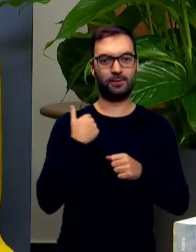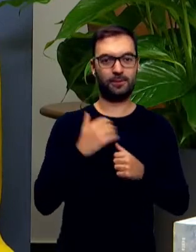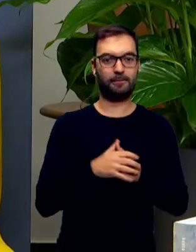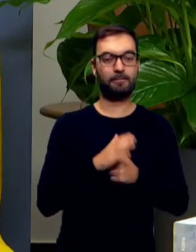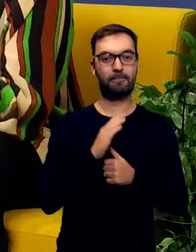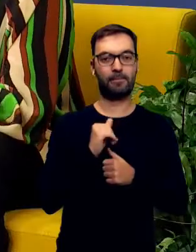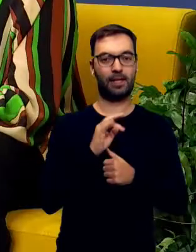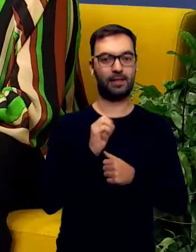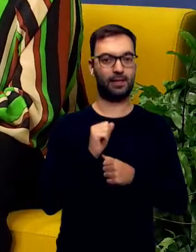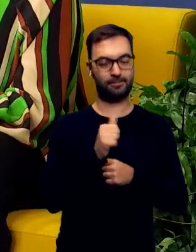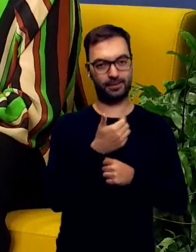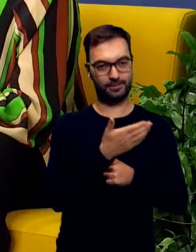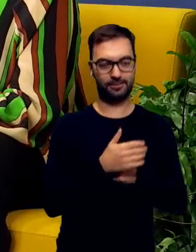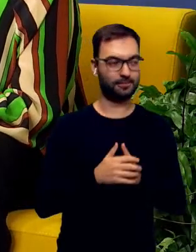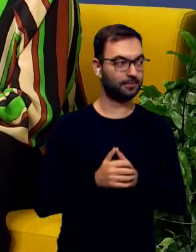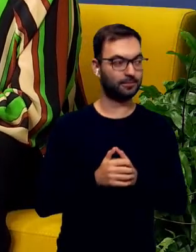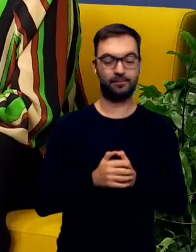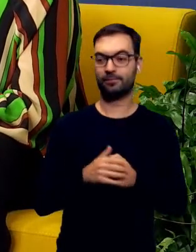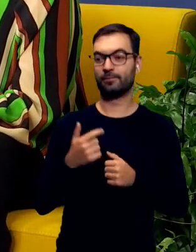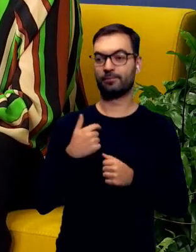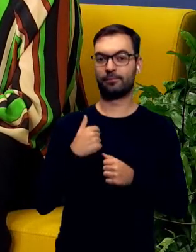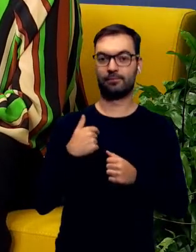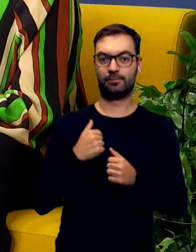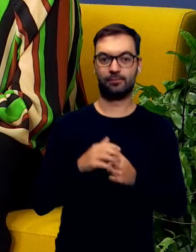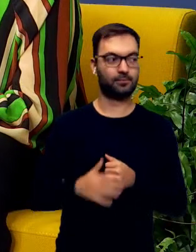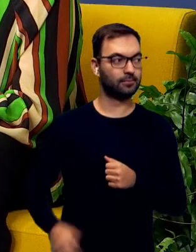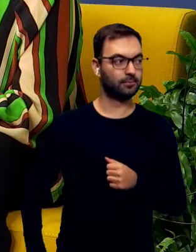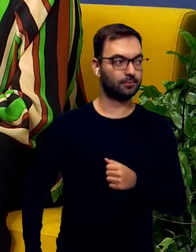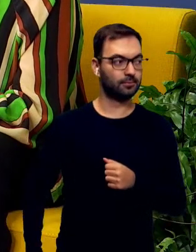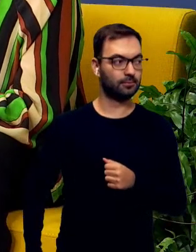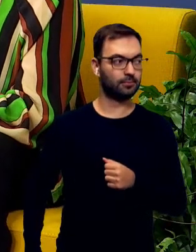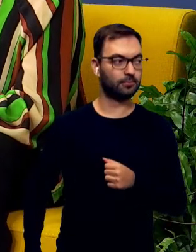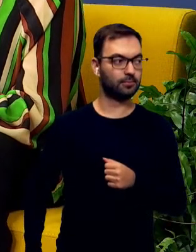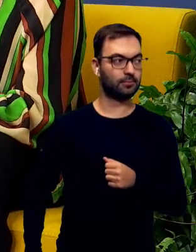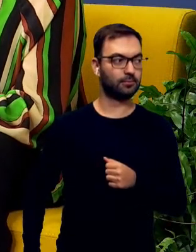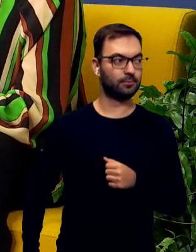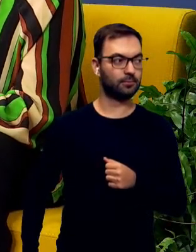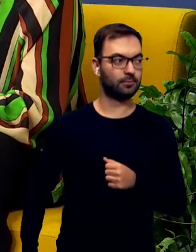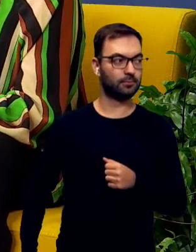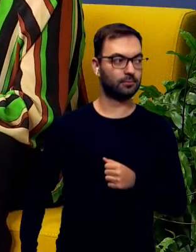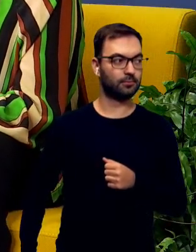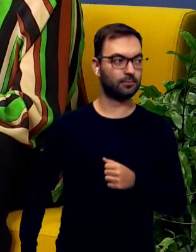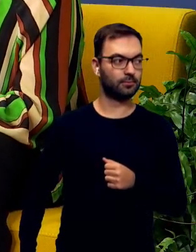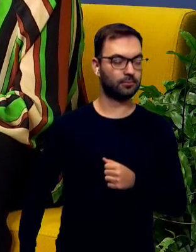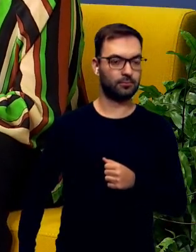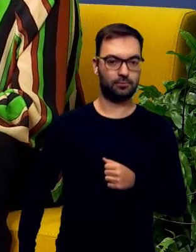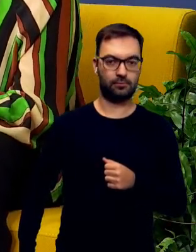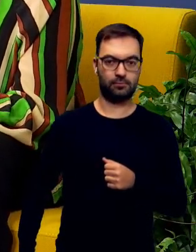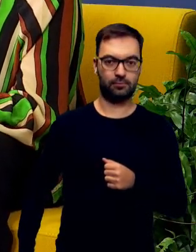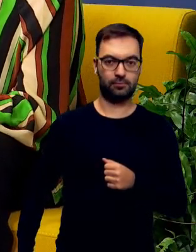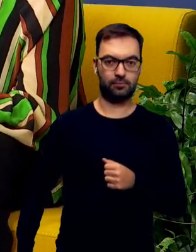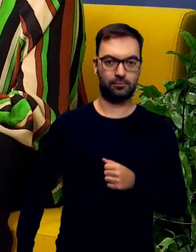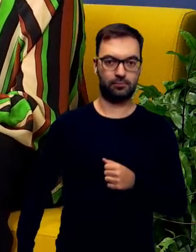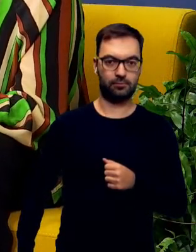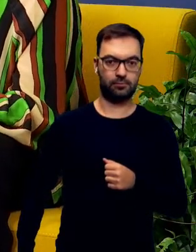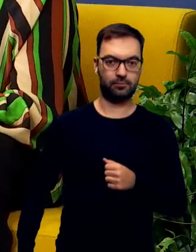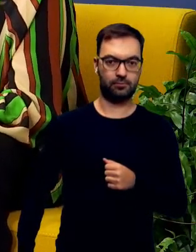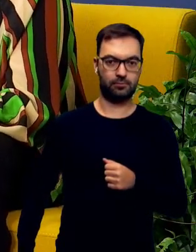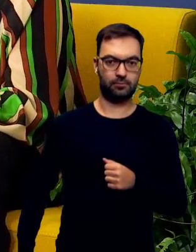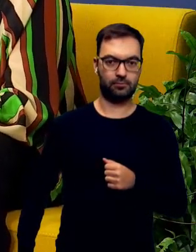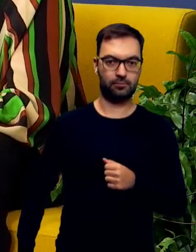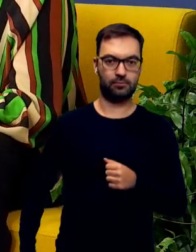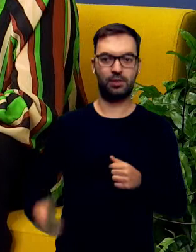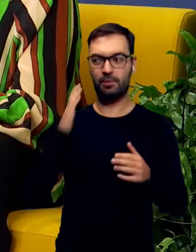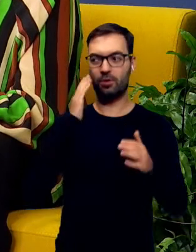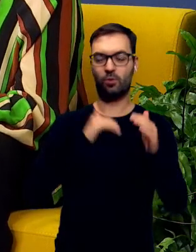Pani Beato, to Pani może. Tak, ja jestem bardzo blisko u gór, bo w ogóle mieszkam prawie, że właściwie w górach, bo przechodzę przez